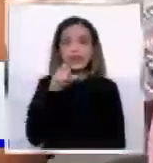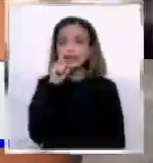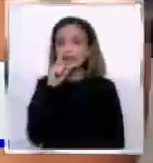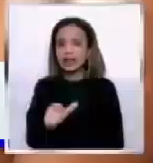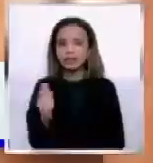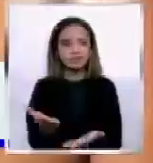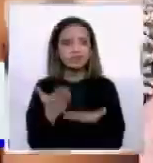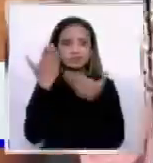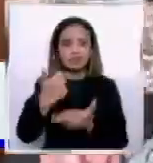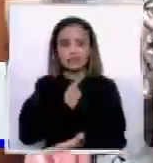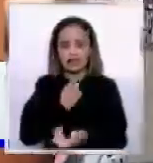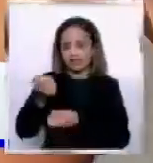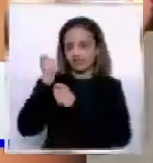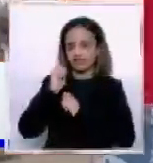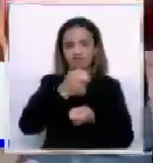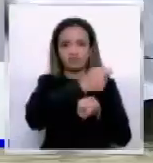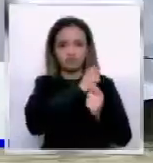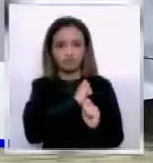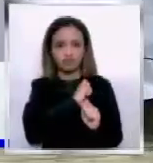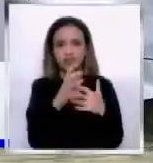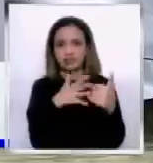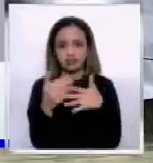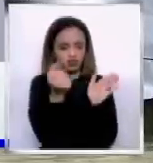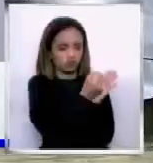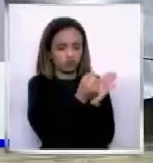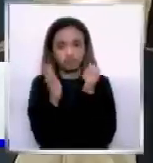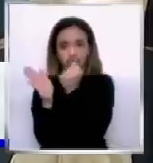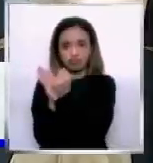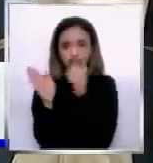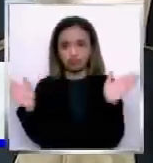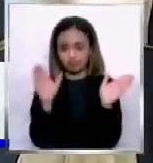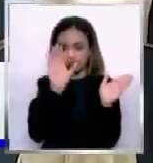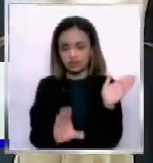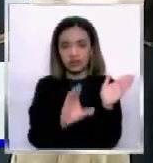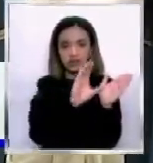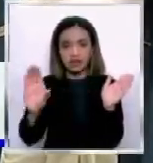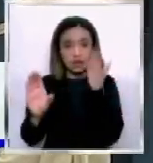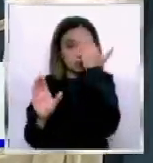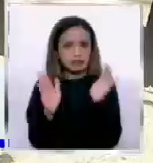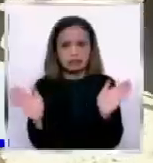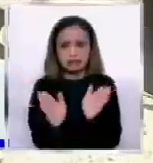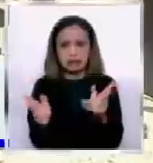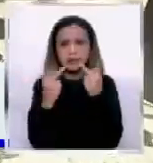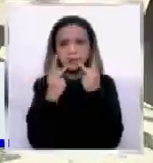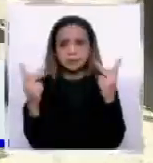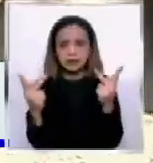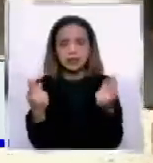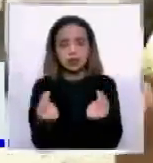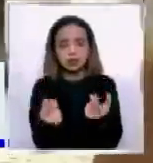sa sarili pati na ang pagpapapako sa krus. Sa halip, hinihikayat nito ang publiko na mangumpisal.